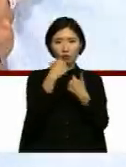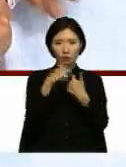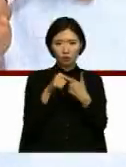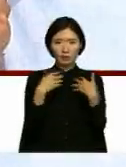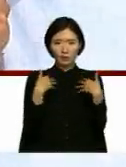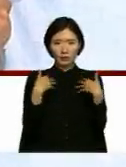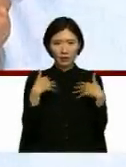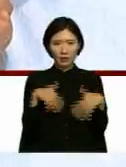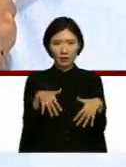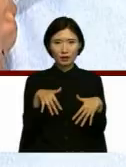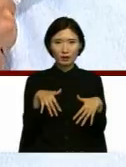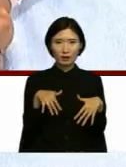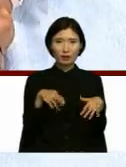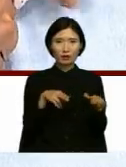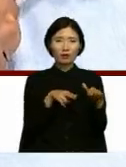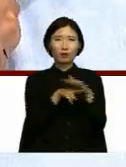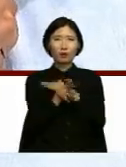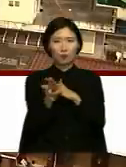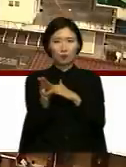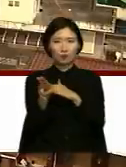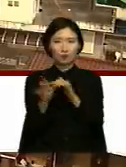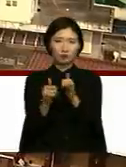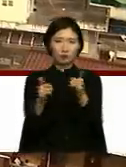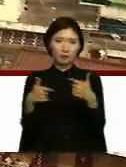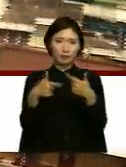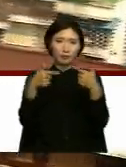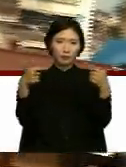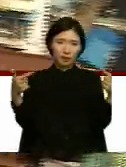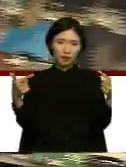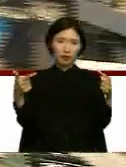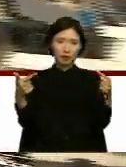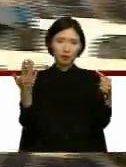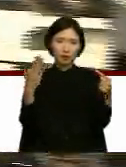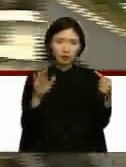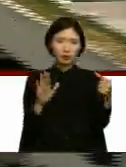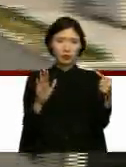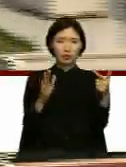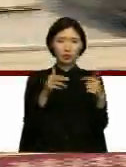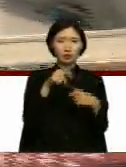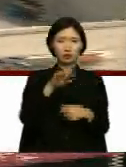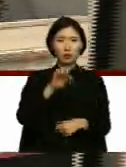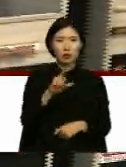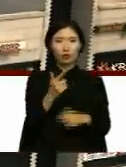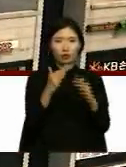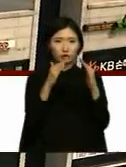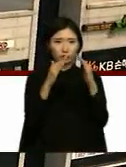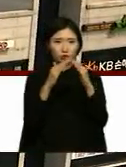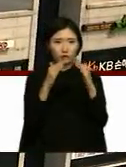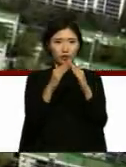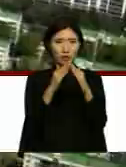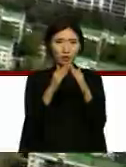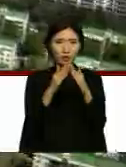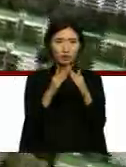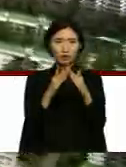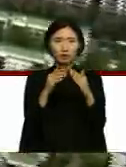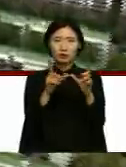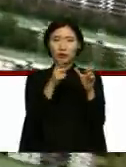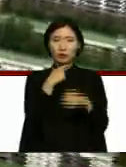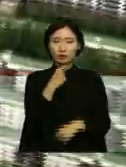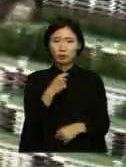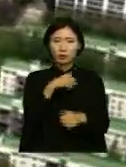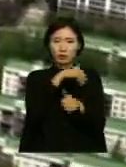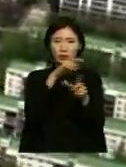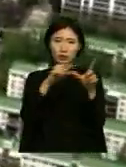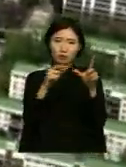보니 빠져나가는 인구가 늘고 있는 겁니다 다만 전원 주택에 거주 하려는 전임 인구와 일부 지역의 아파트